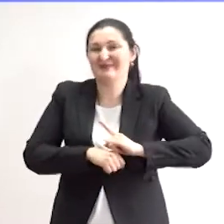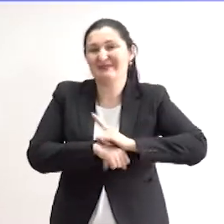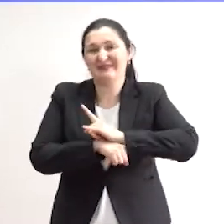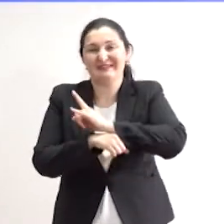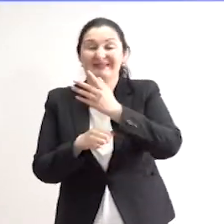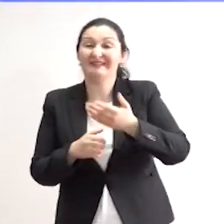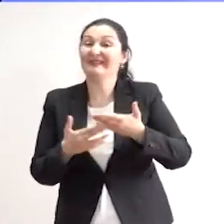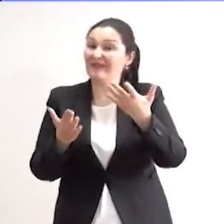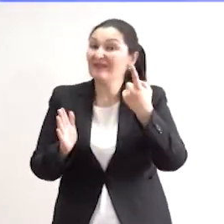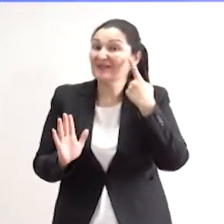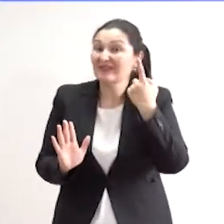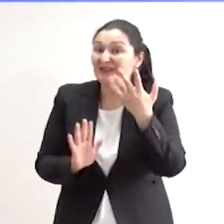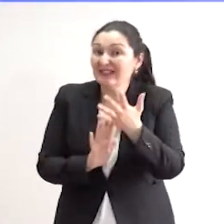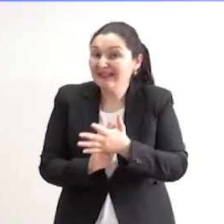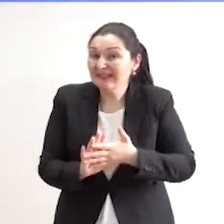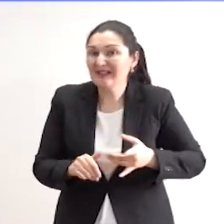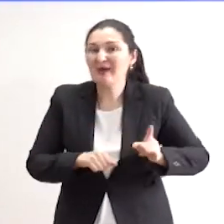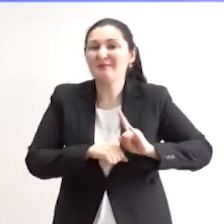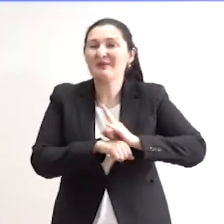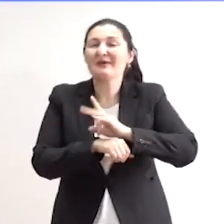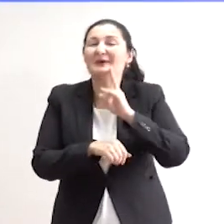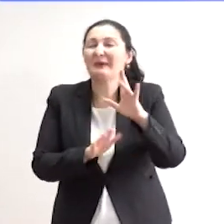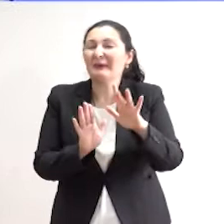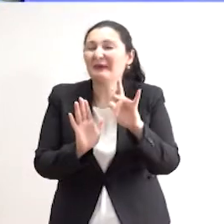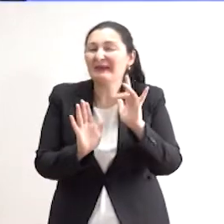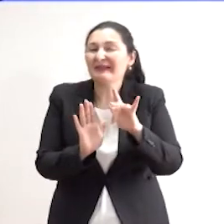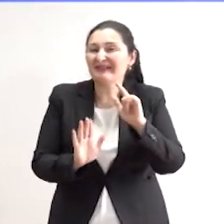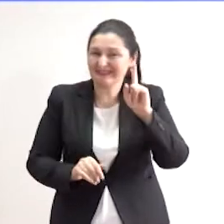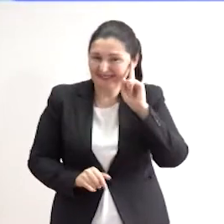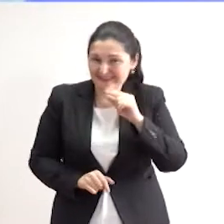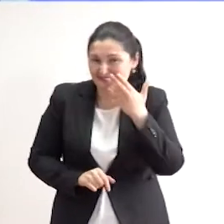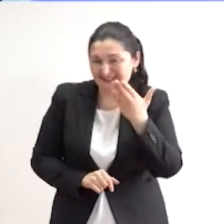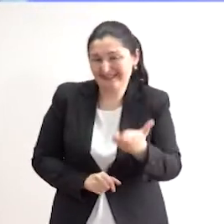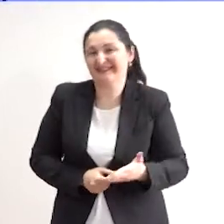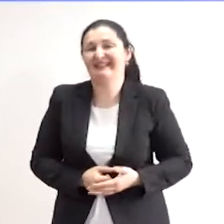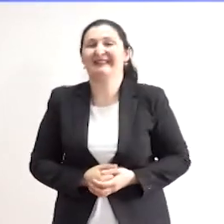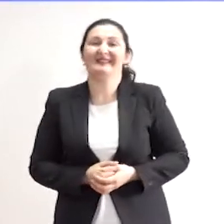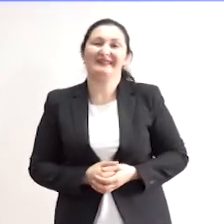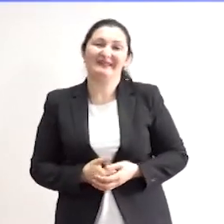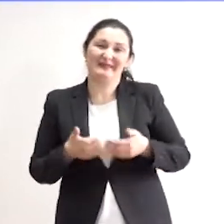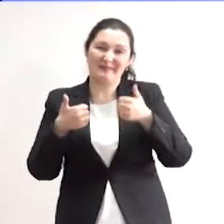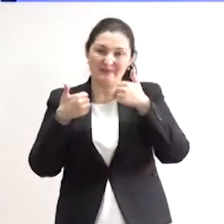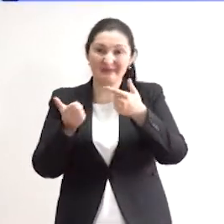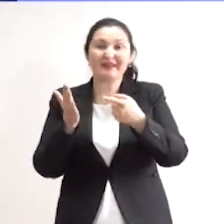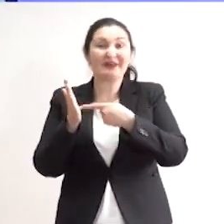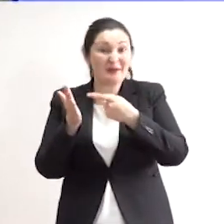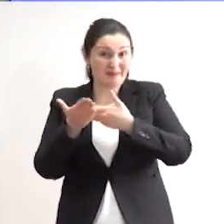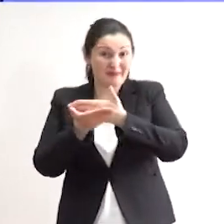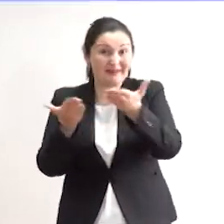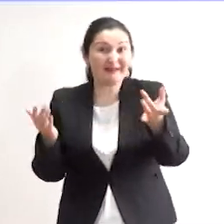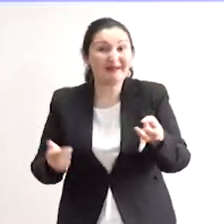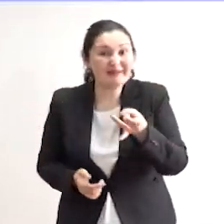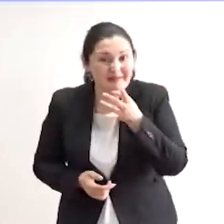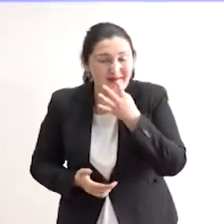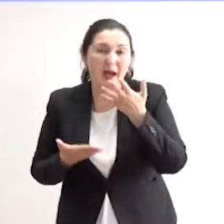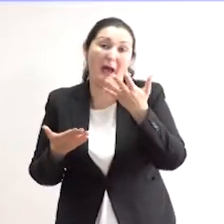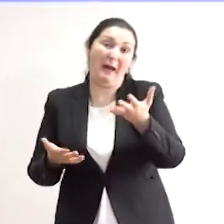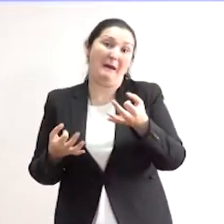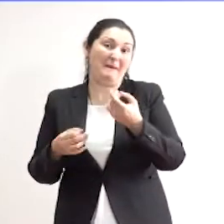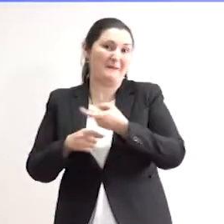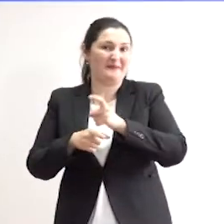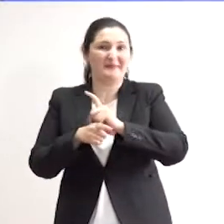بله اما ما فهمیدیم که پنیر را که می دوزیده است بله معلم جان خوش کتاب با شما مقال شد البته